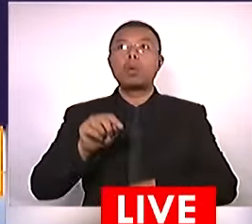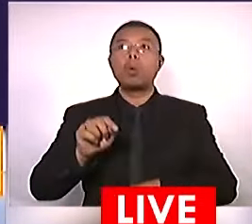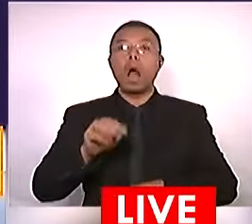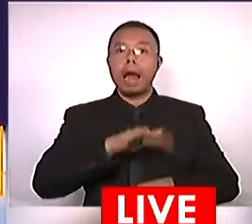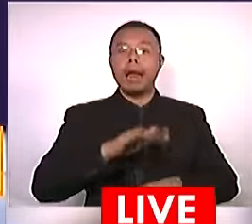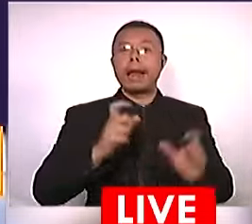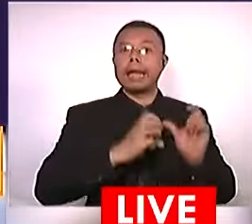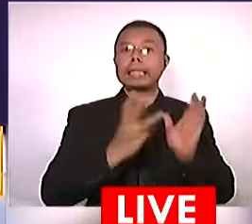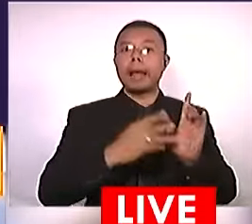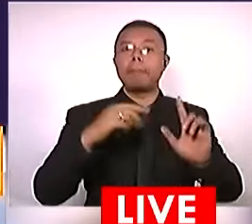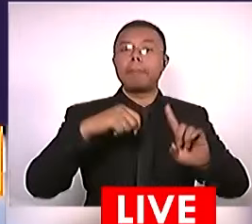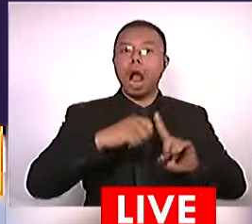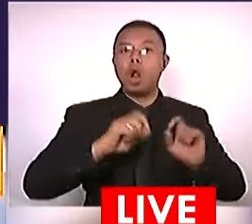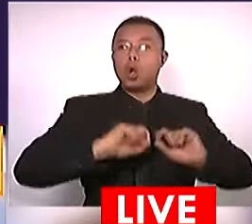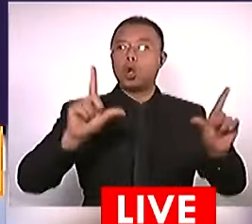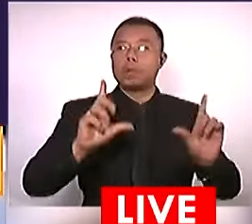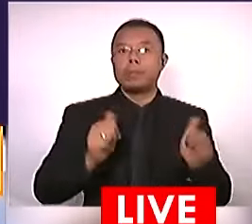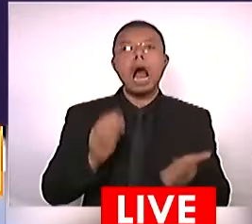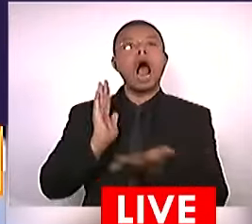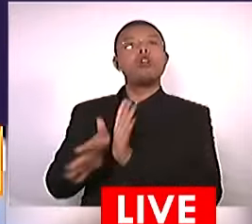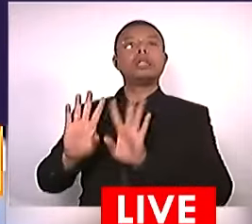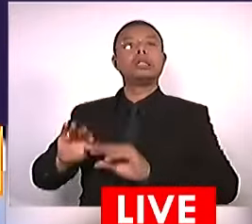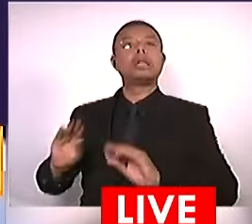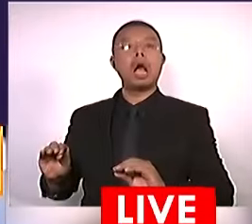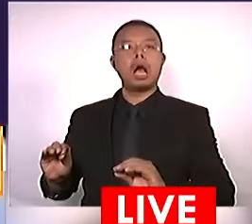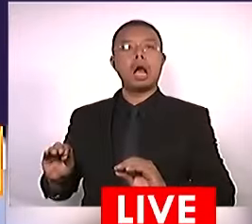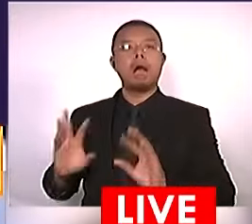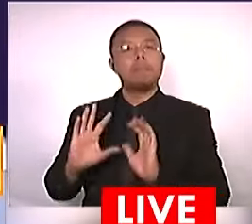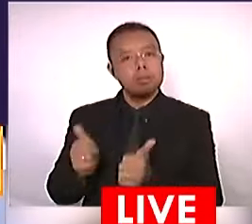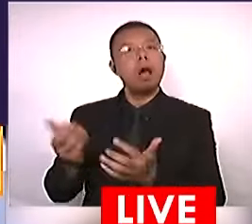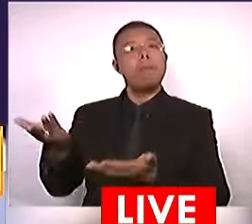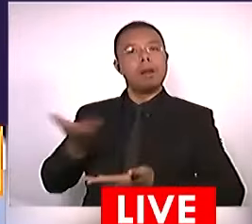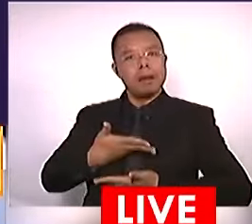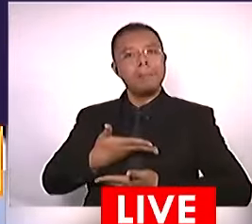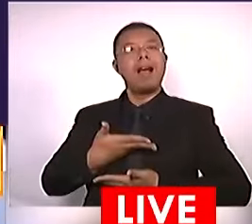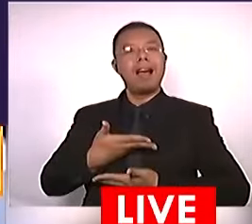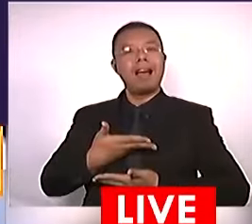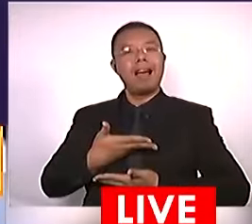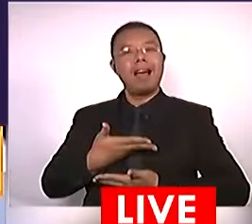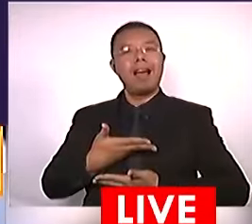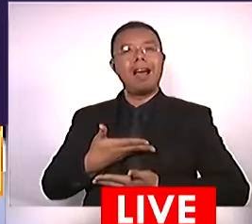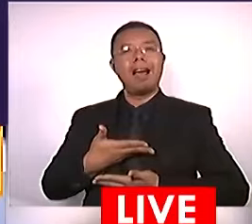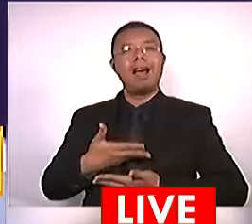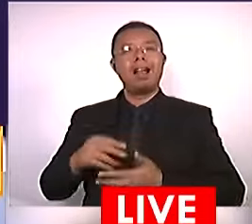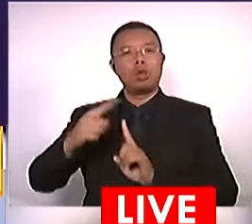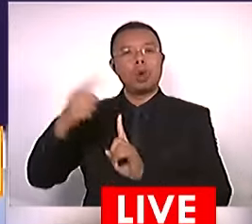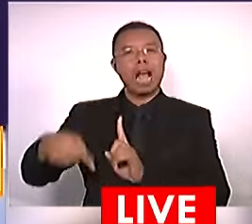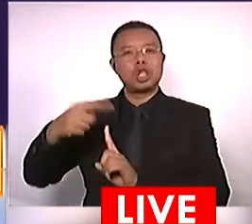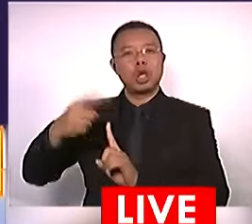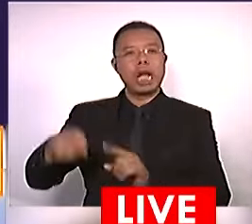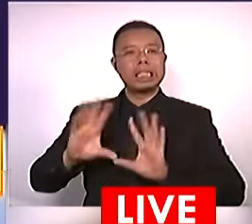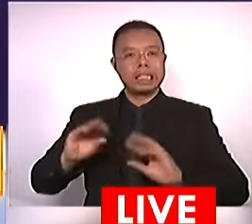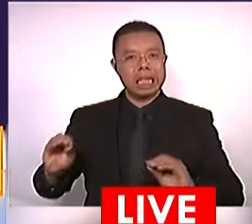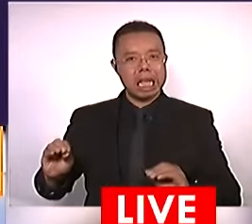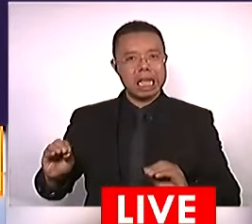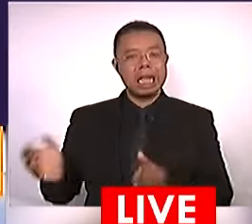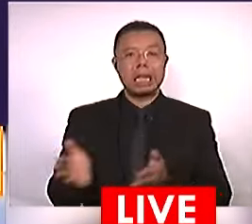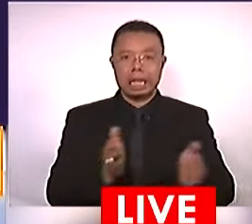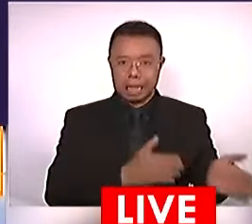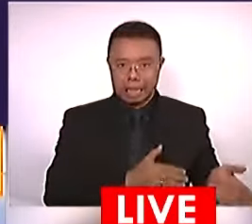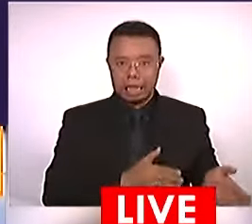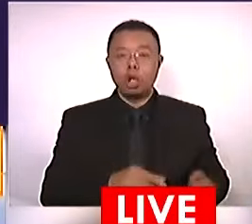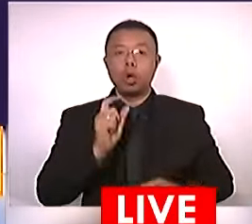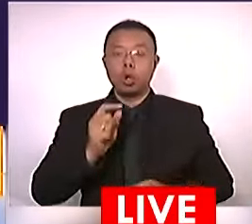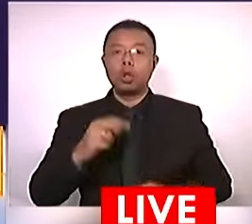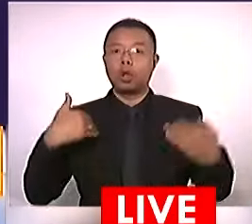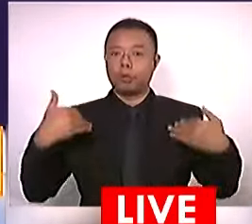lulus mereka benar-benar bisa siap kerja siap menerima tantangan kerja lalu